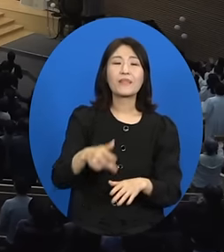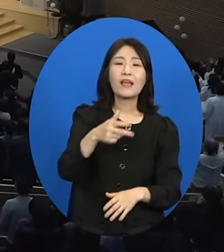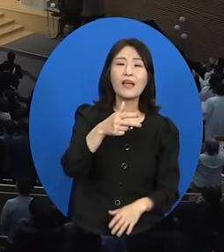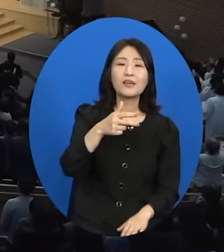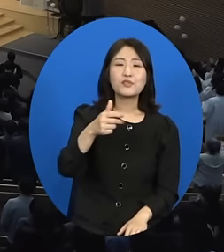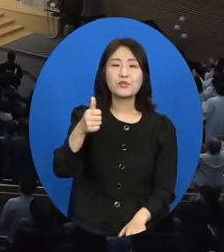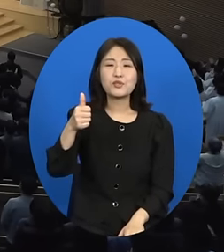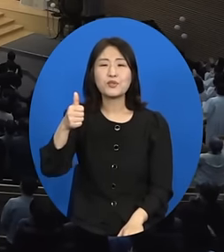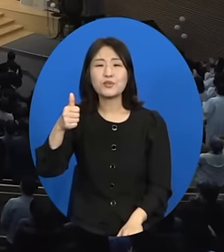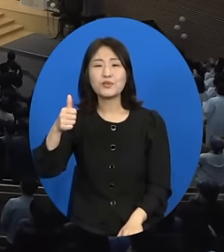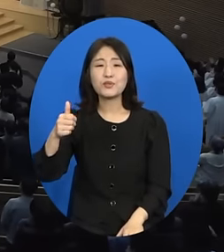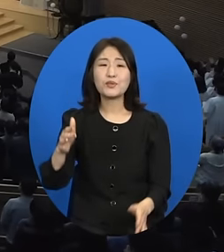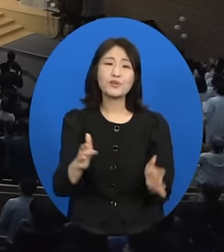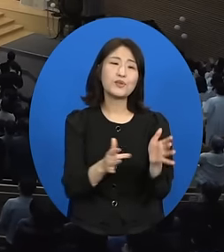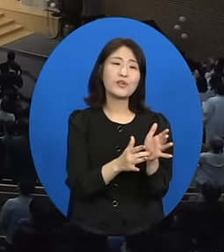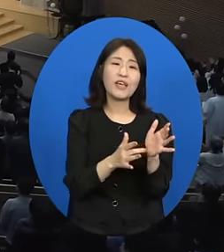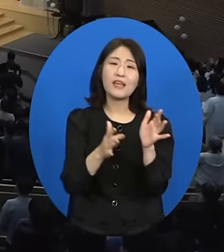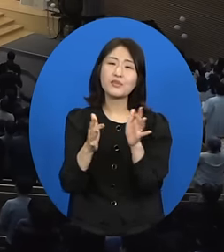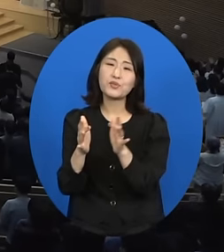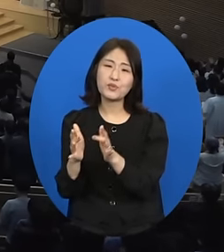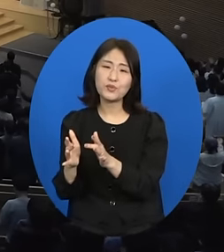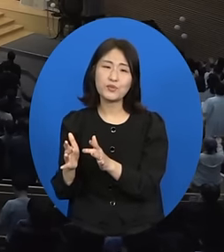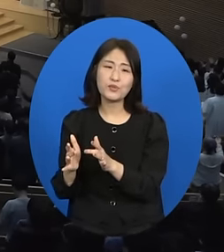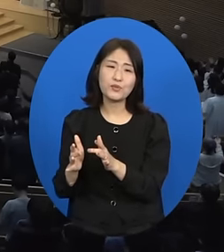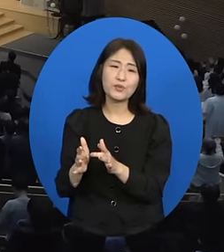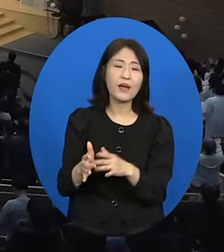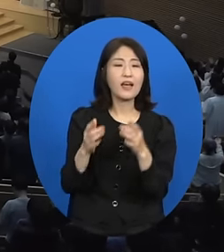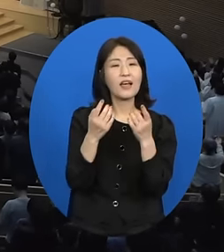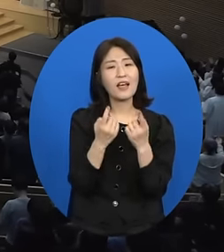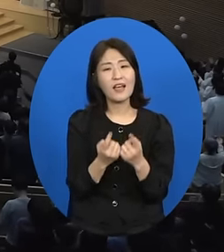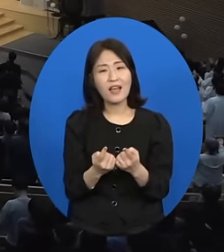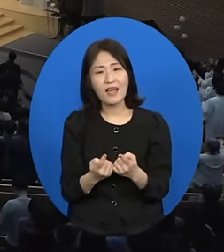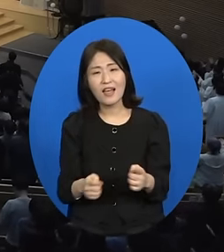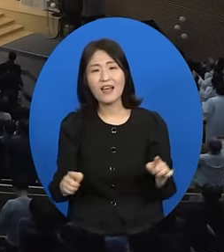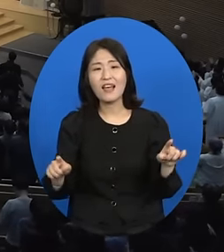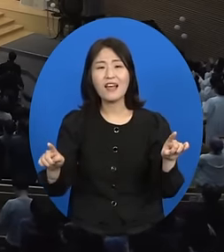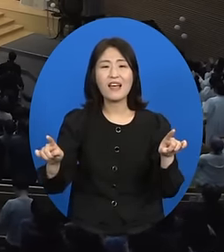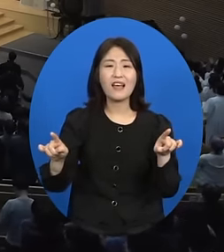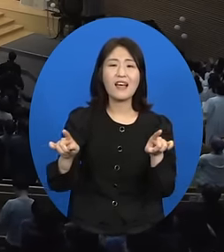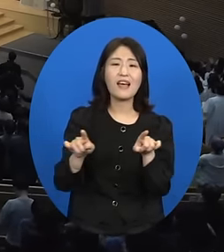한거를 주 예수와